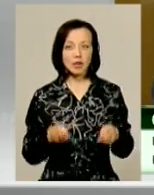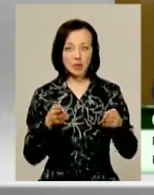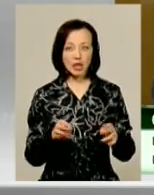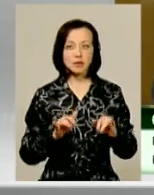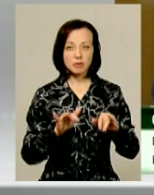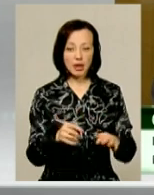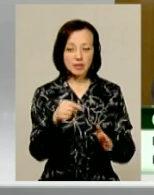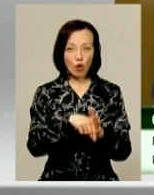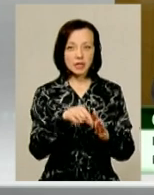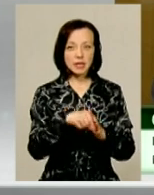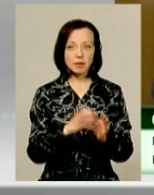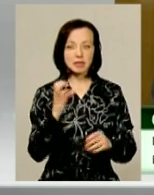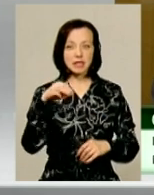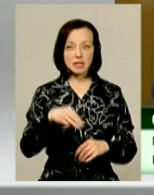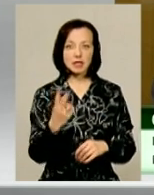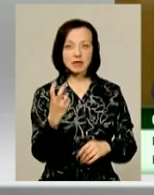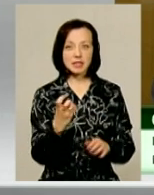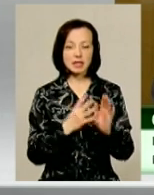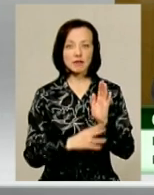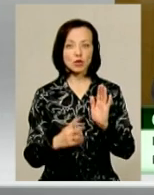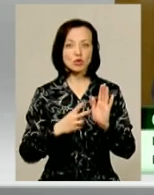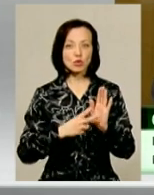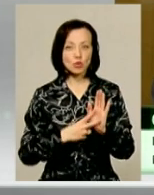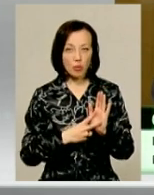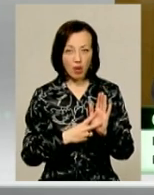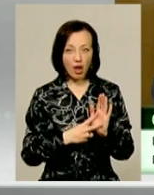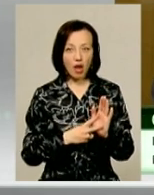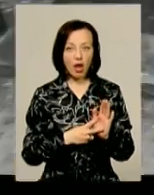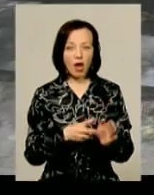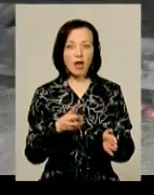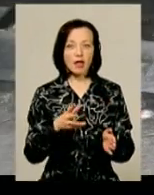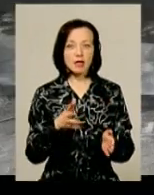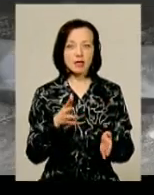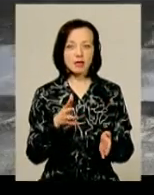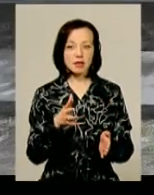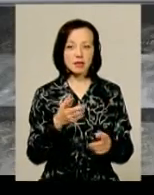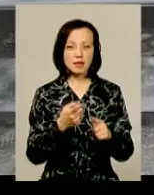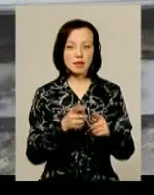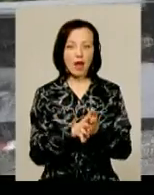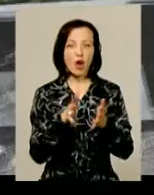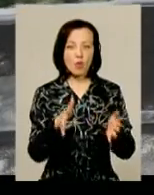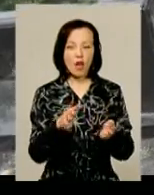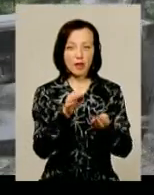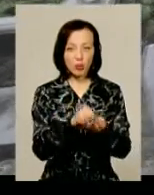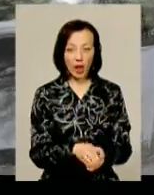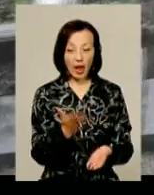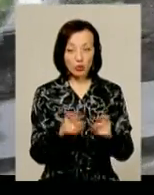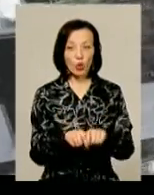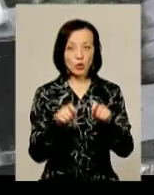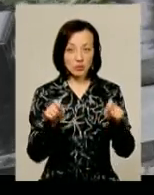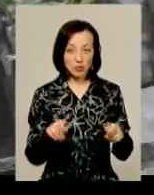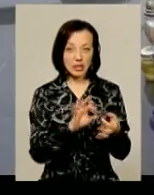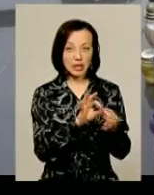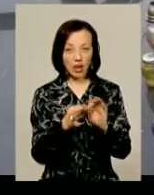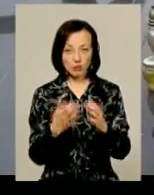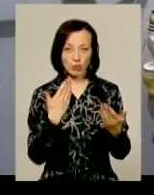за ознаками статті 297 «Наруга над могилою». Якщо буде розкрито, то ми тоді вже більш детальніше